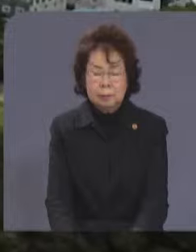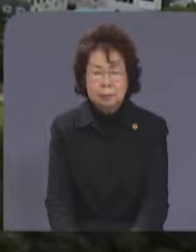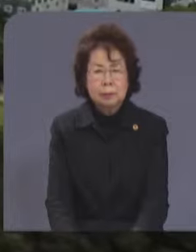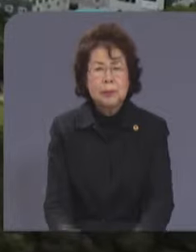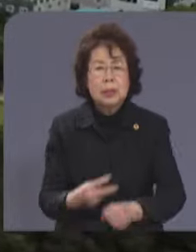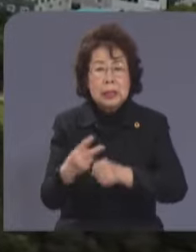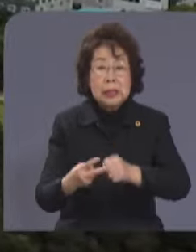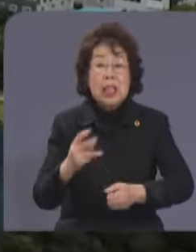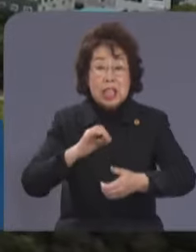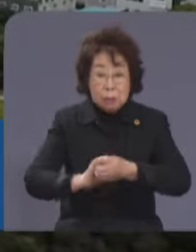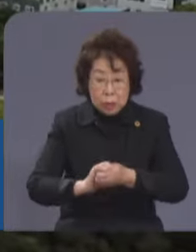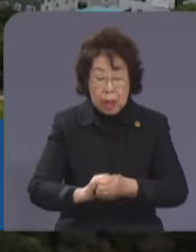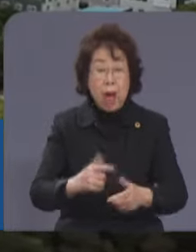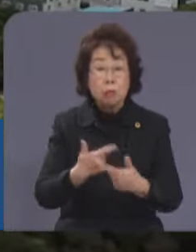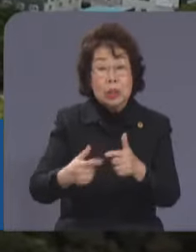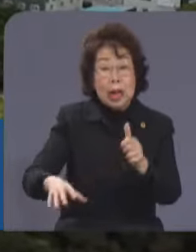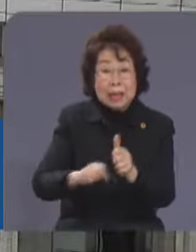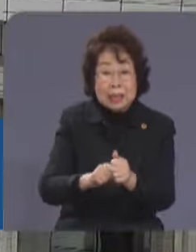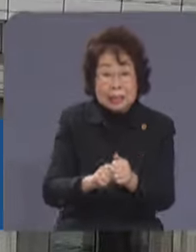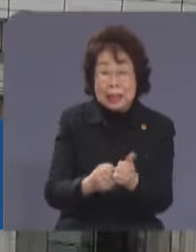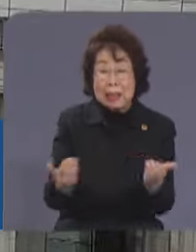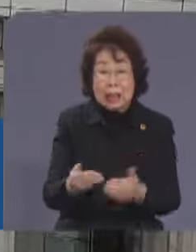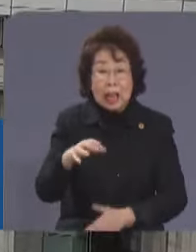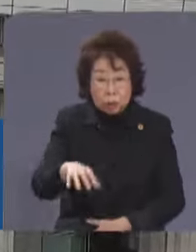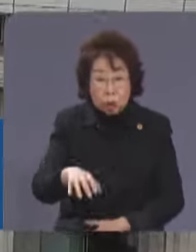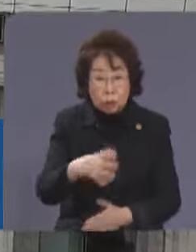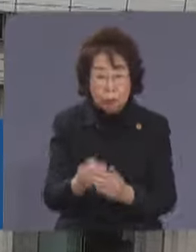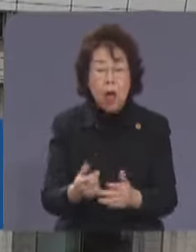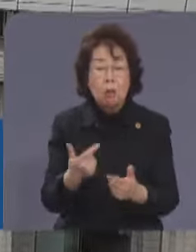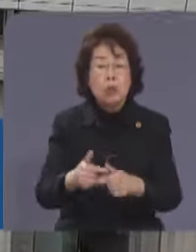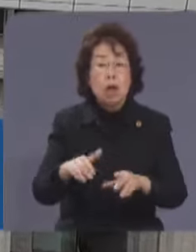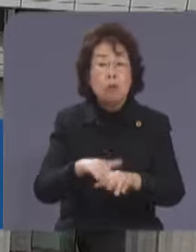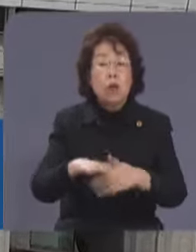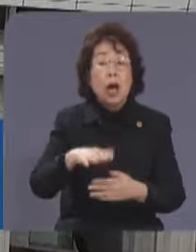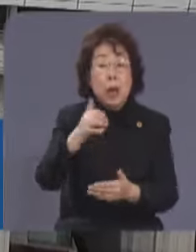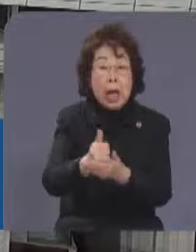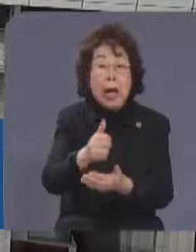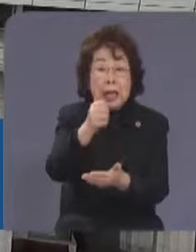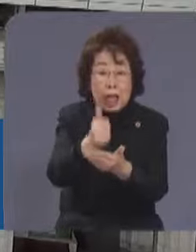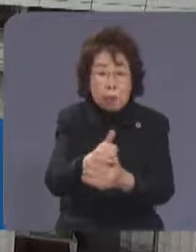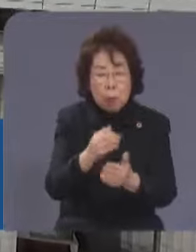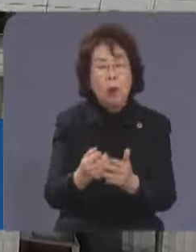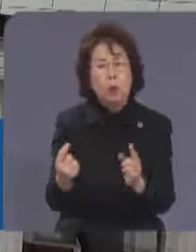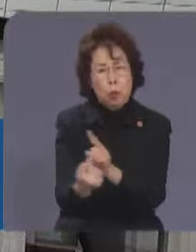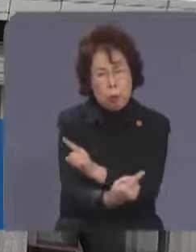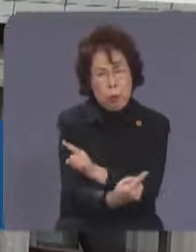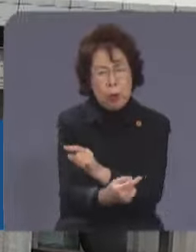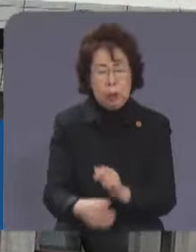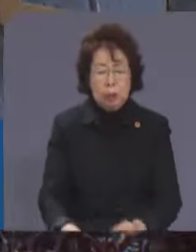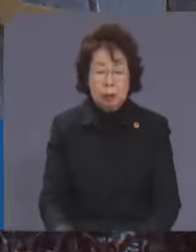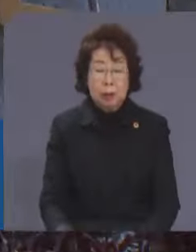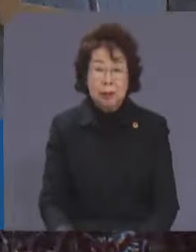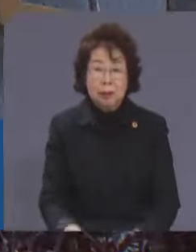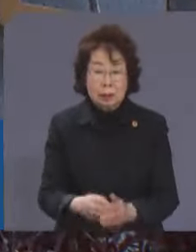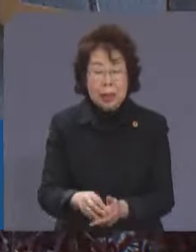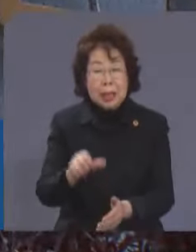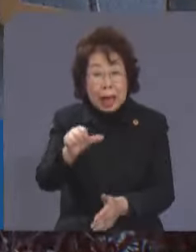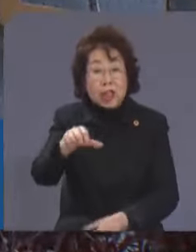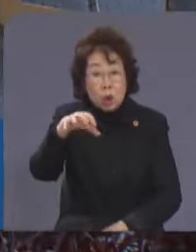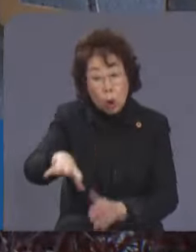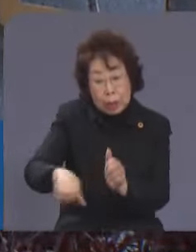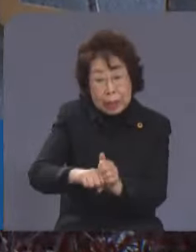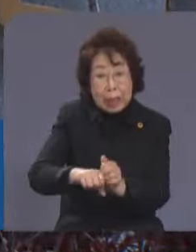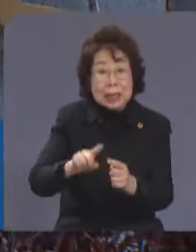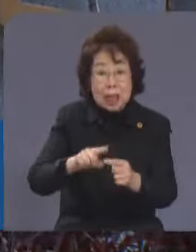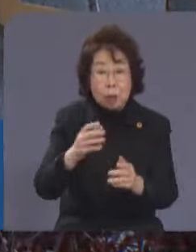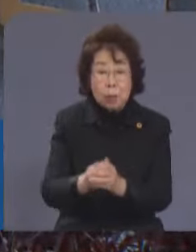2년 임기가 끝나는 부산시 산하기관장 중 부산문화회관 대표가 교체됩니다. 부산시는 5개